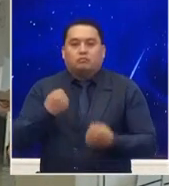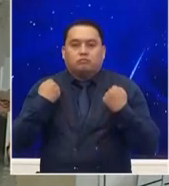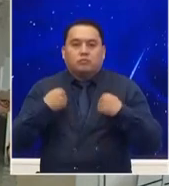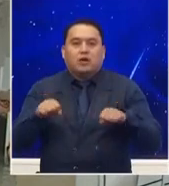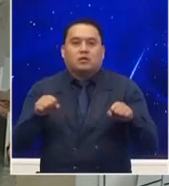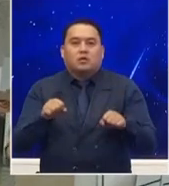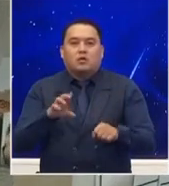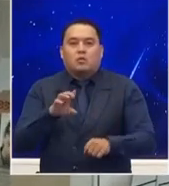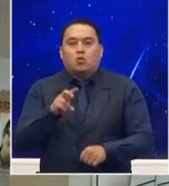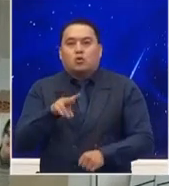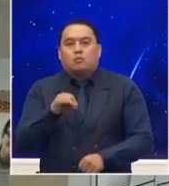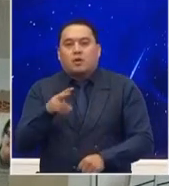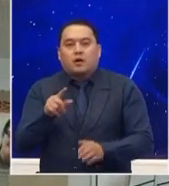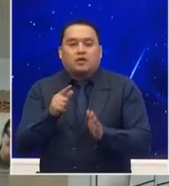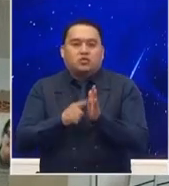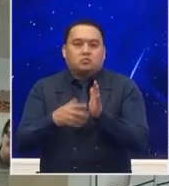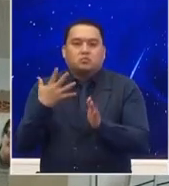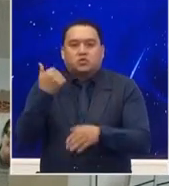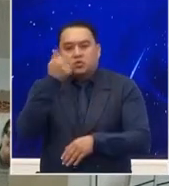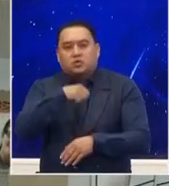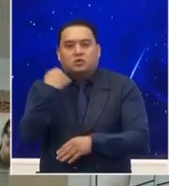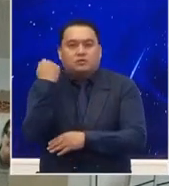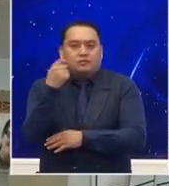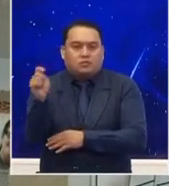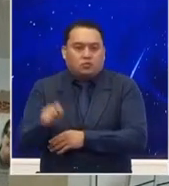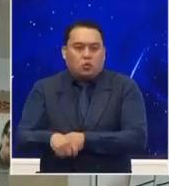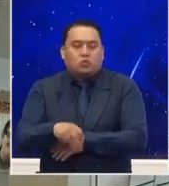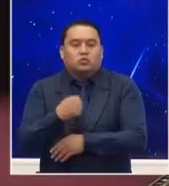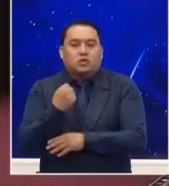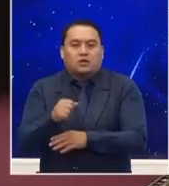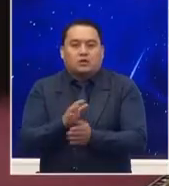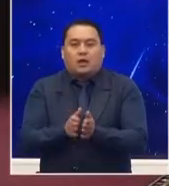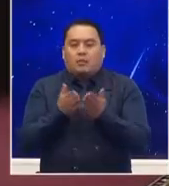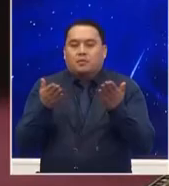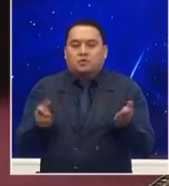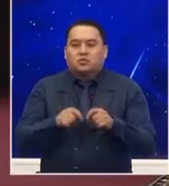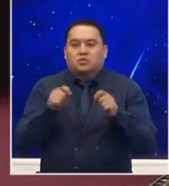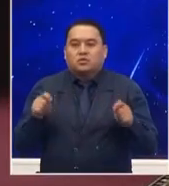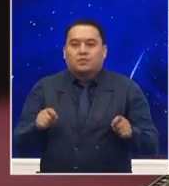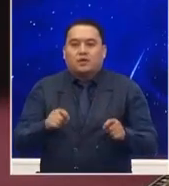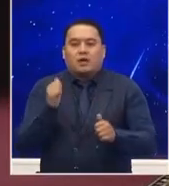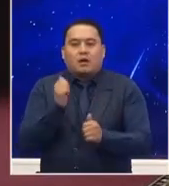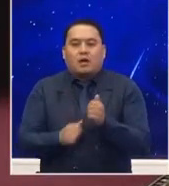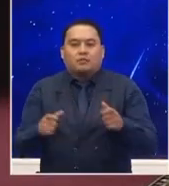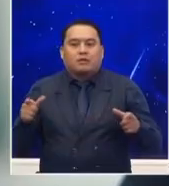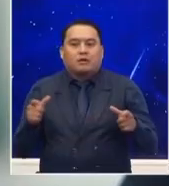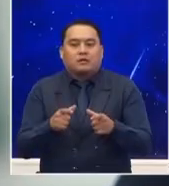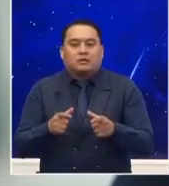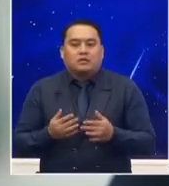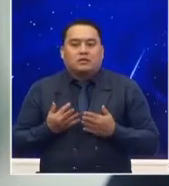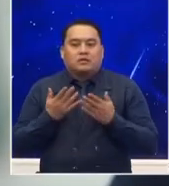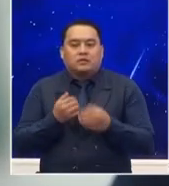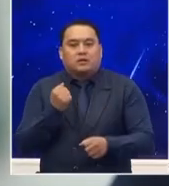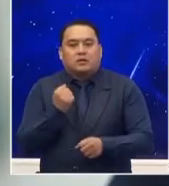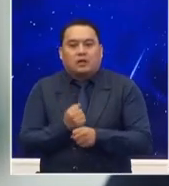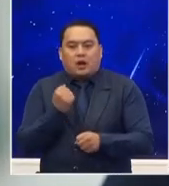Батыр ұлы жеңісінің 75 жылына арналған кітаптар жарыққа шықты. Облыстағы әрбір кітапқана карантиндік талап ережелерді